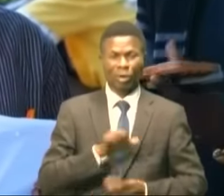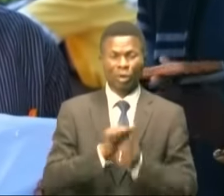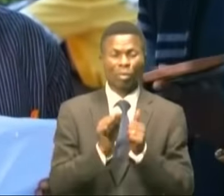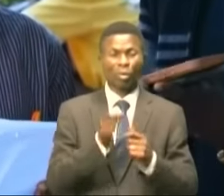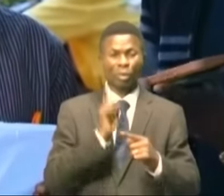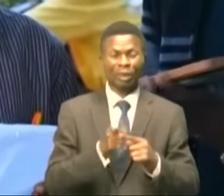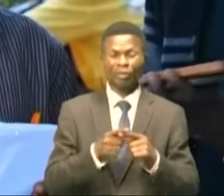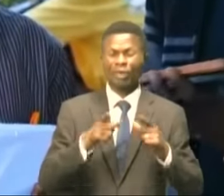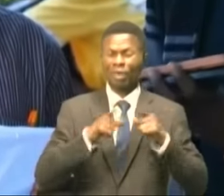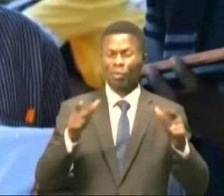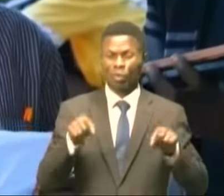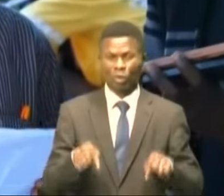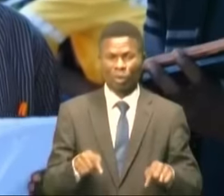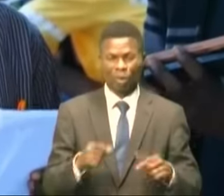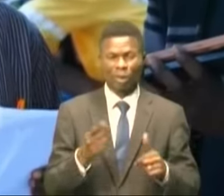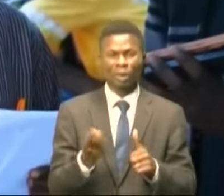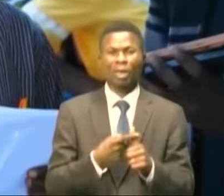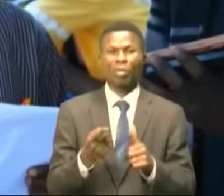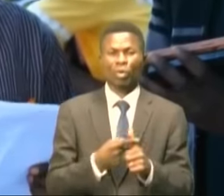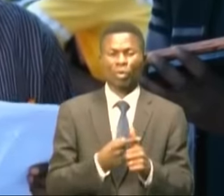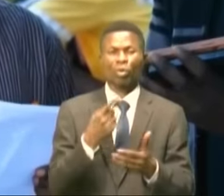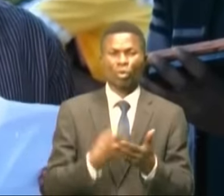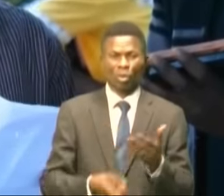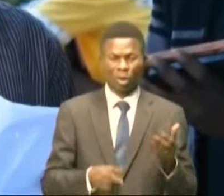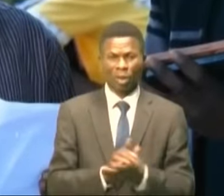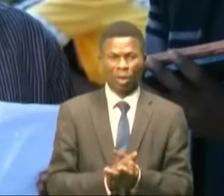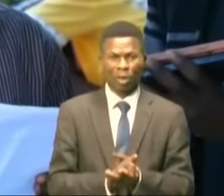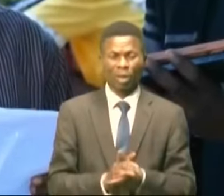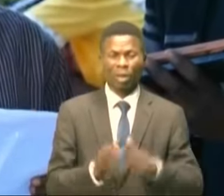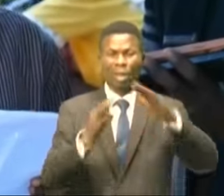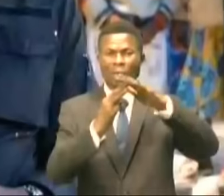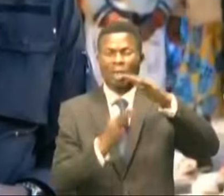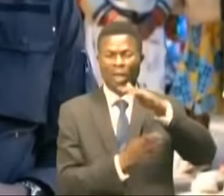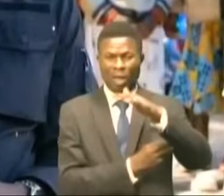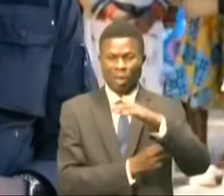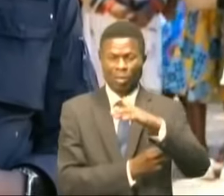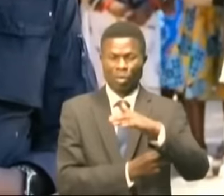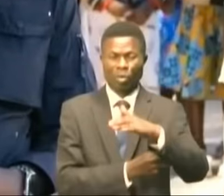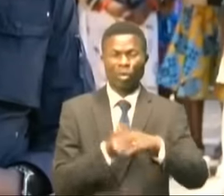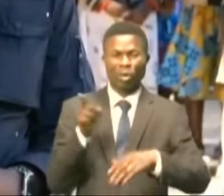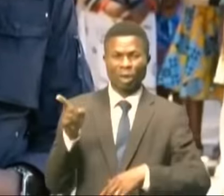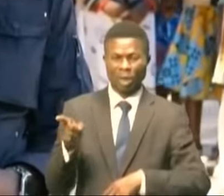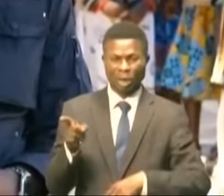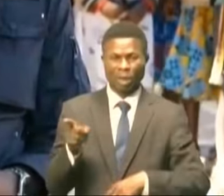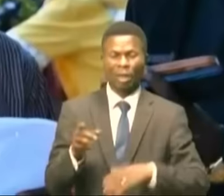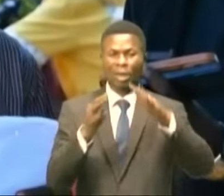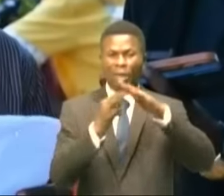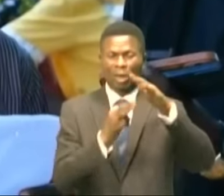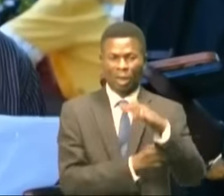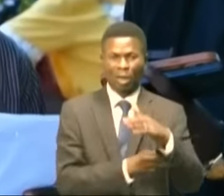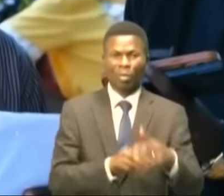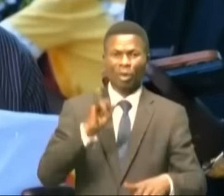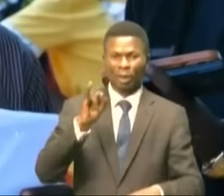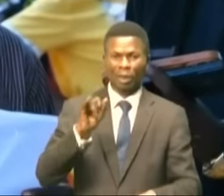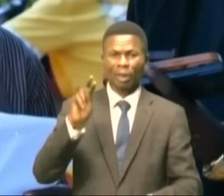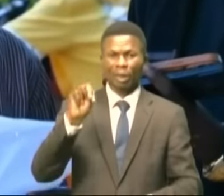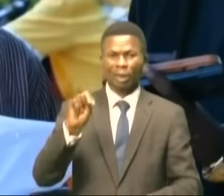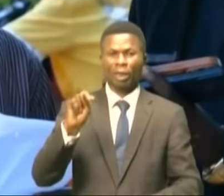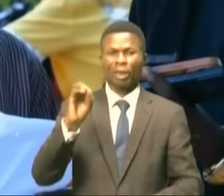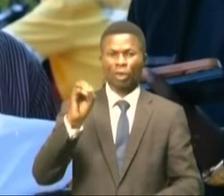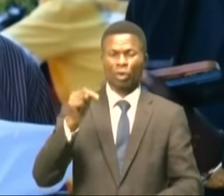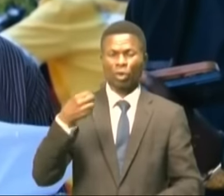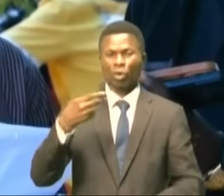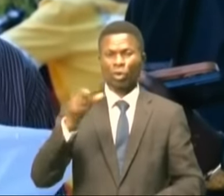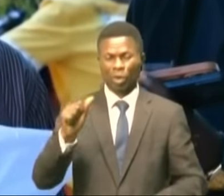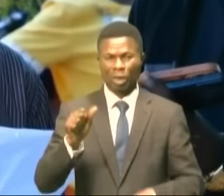difficulté. Il s'agit des ponts de Mukuleshi, les ponts de Ilonga, les ponts